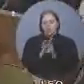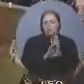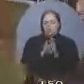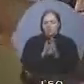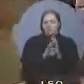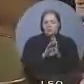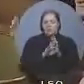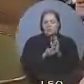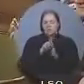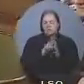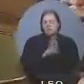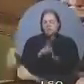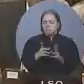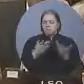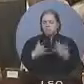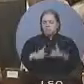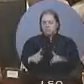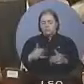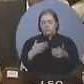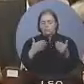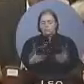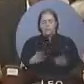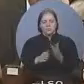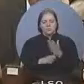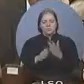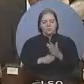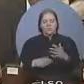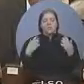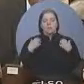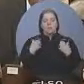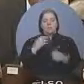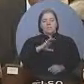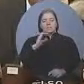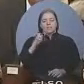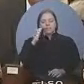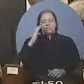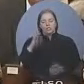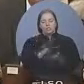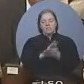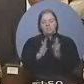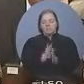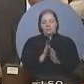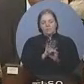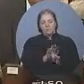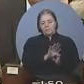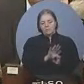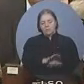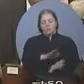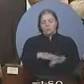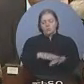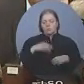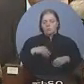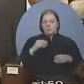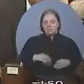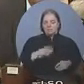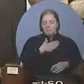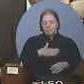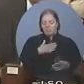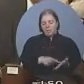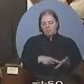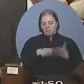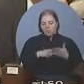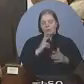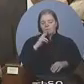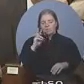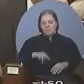député de Rosemont-la-Petite-Patrie. Le président du Conseil canadien des chefs d'entreprise presse le premier ministre de jeter les bases d'une